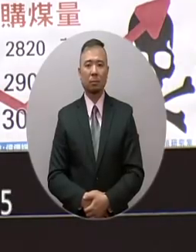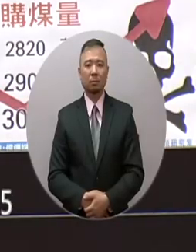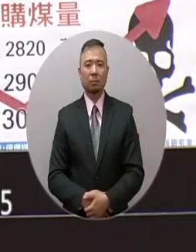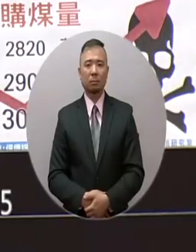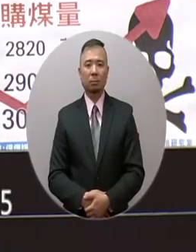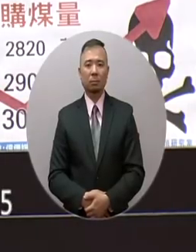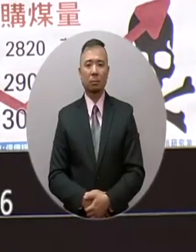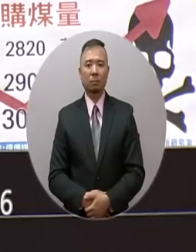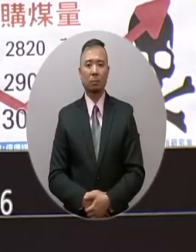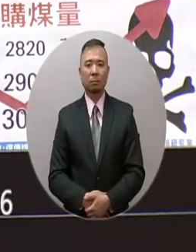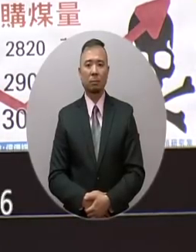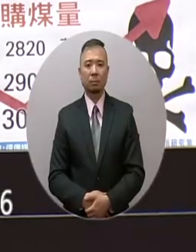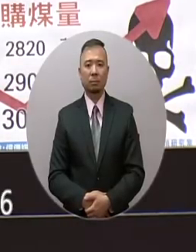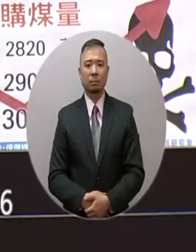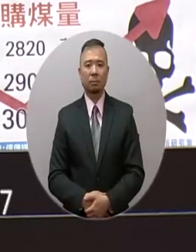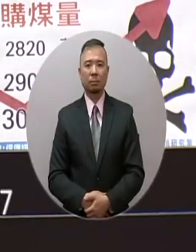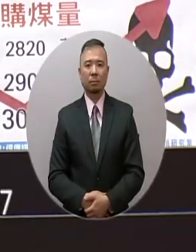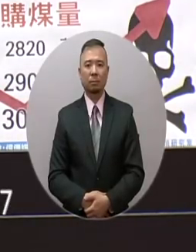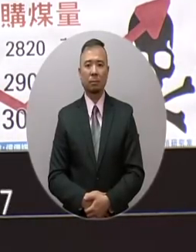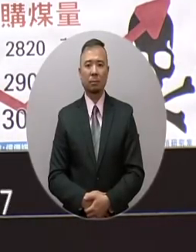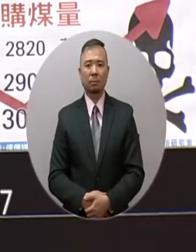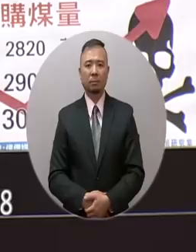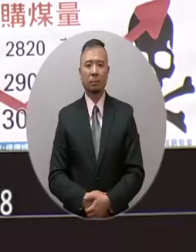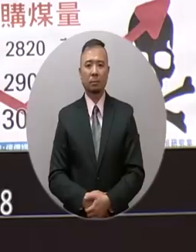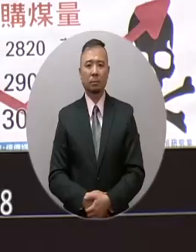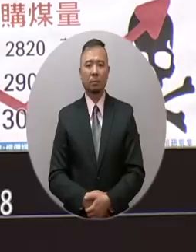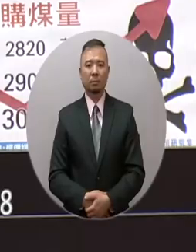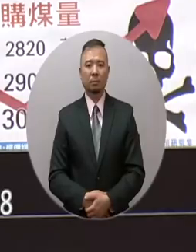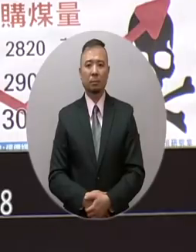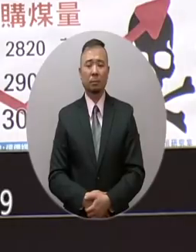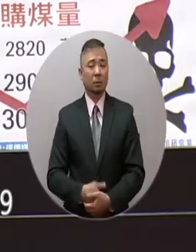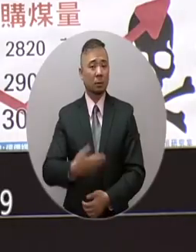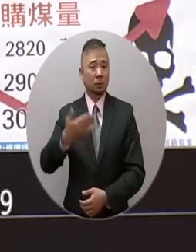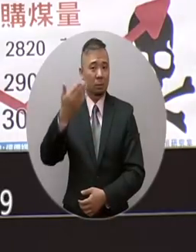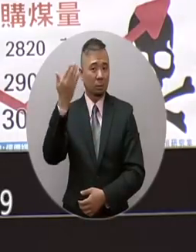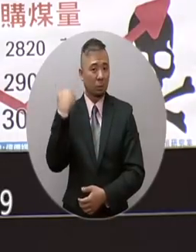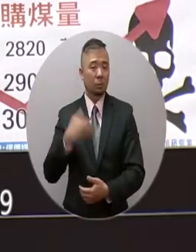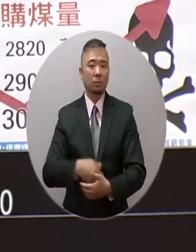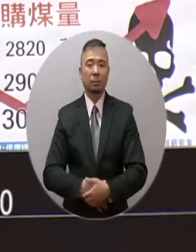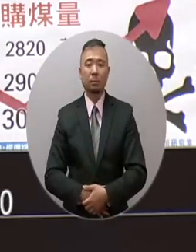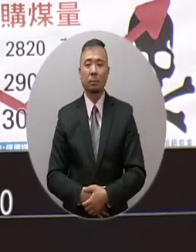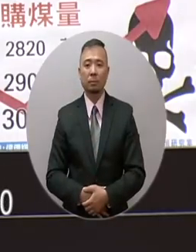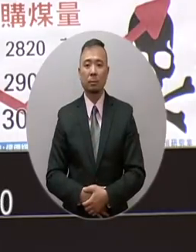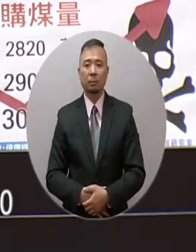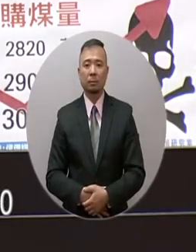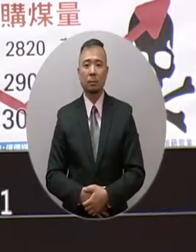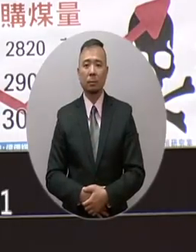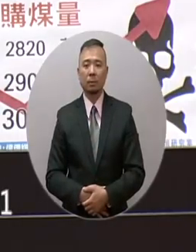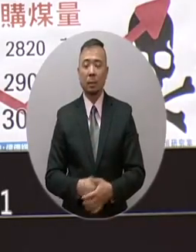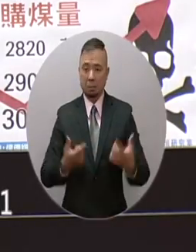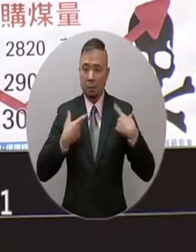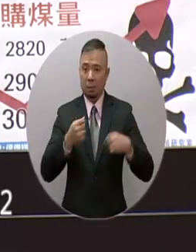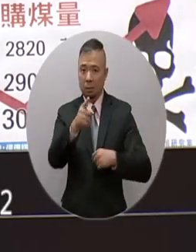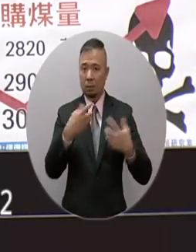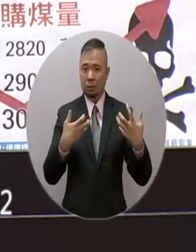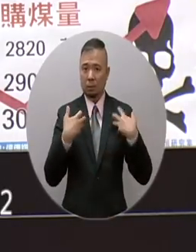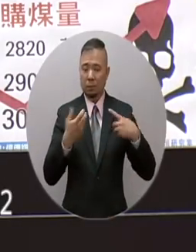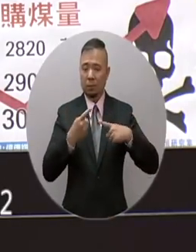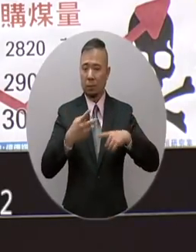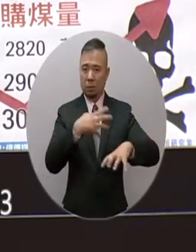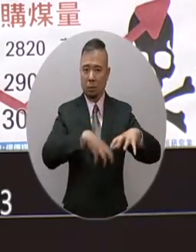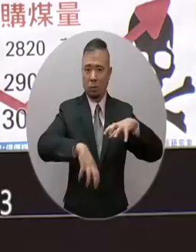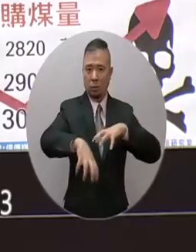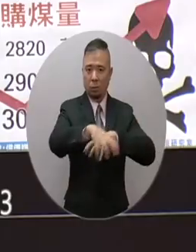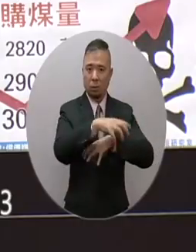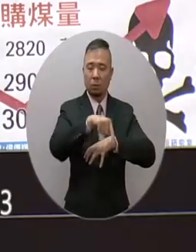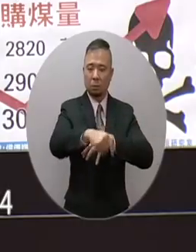起我们作协的，啊，伊嘛是对社会运动、对社会这 个环境有关心的。过去是一个为环境把关的一个人权律师，但是现